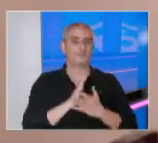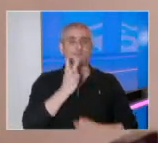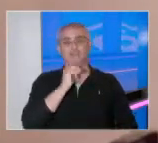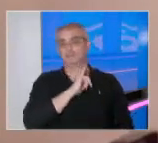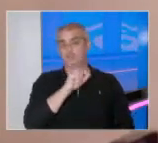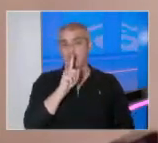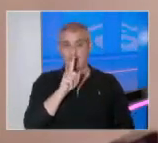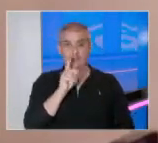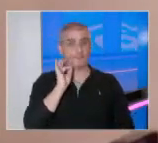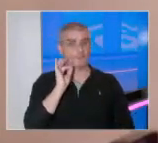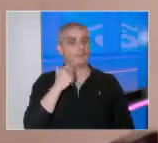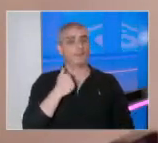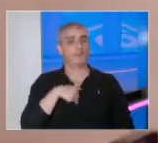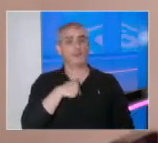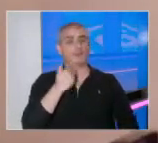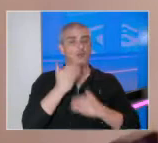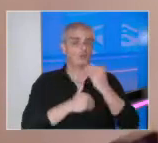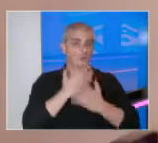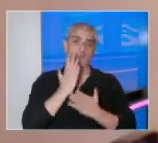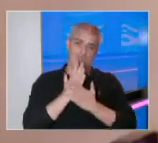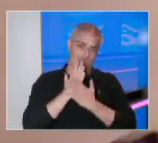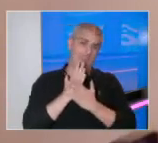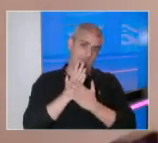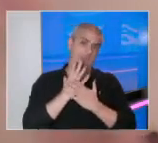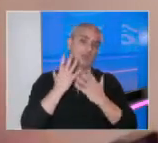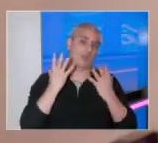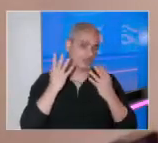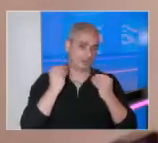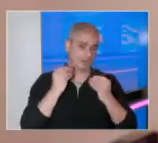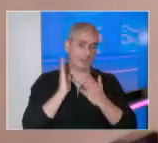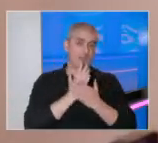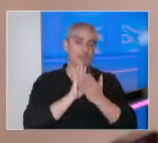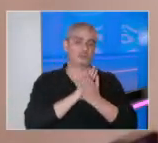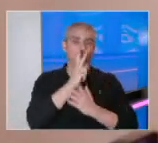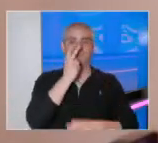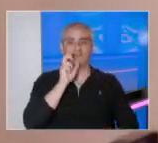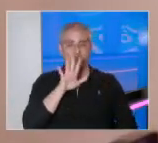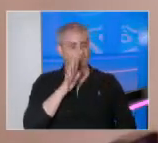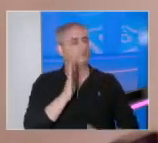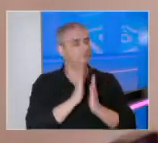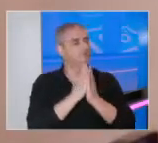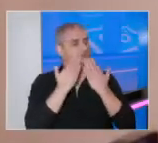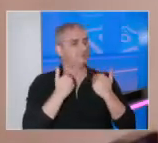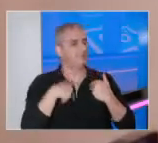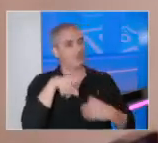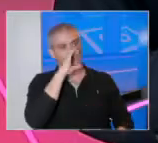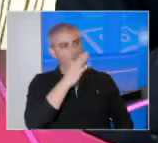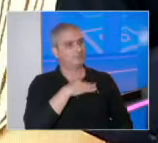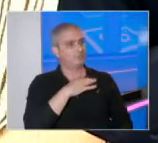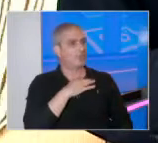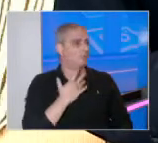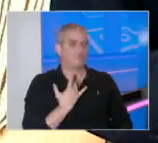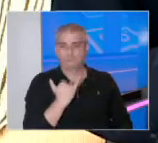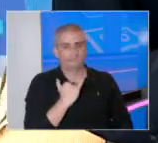שנה, ובאמת אנחנו מקדמות כבר הרבה מאוד שנים את החלטה 1325. אז בואי תספרי לנו, לצופים שלנו